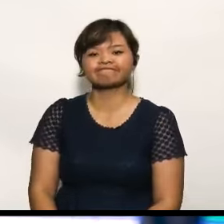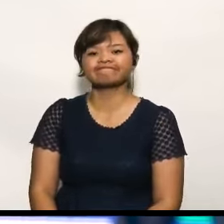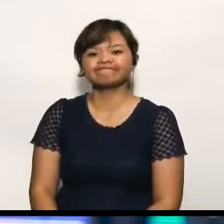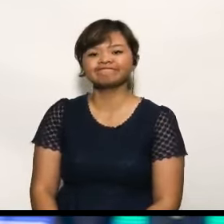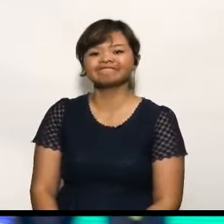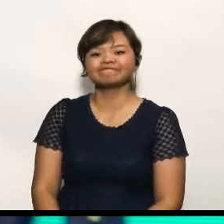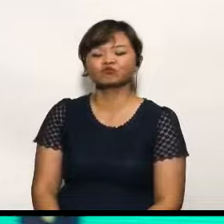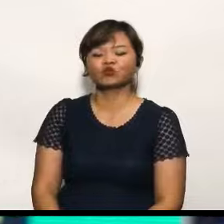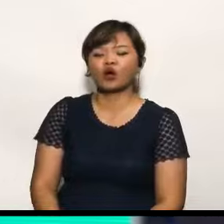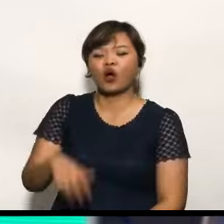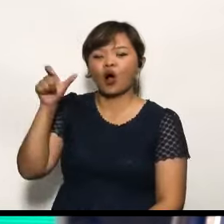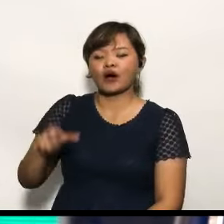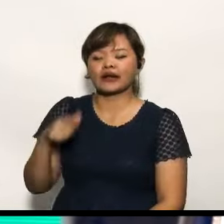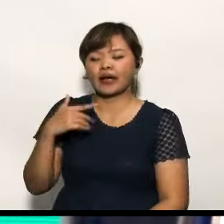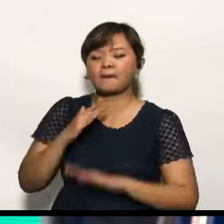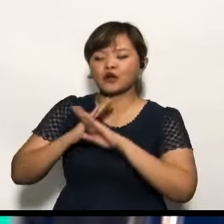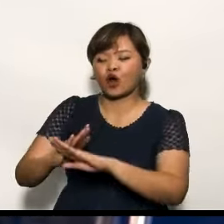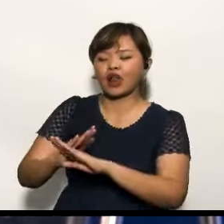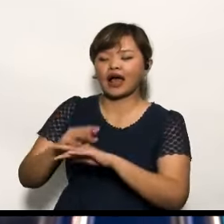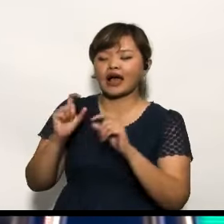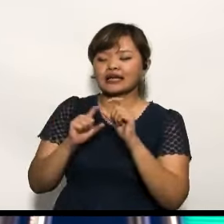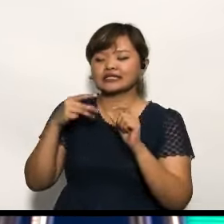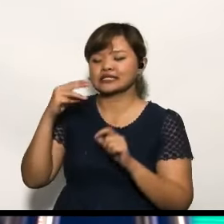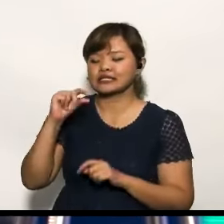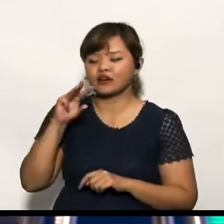Orang yang menolak serve itu tukang kritik.